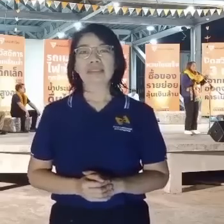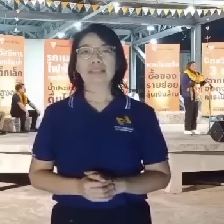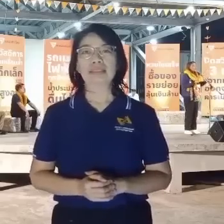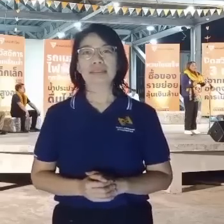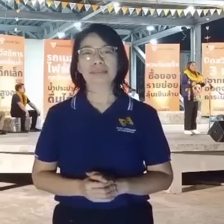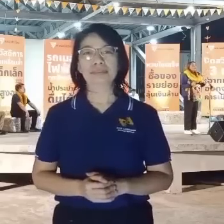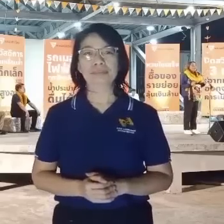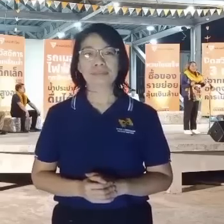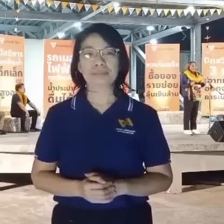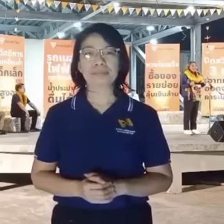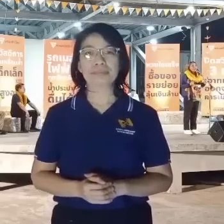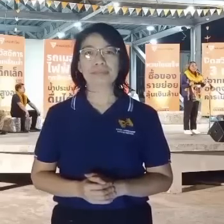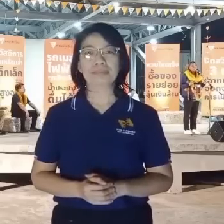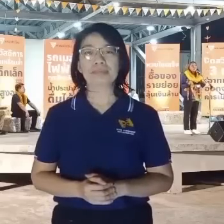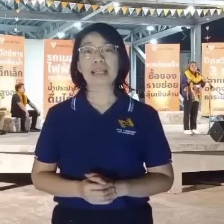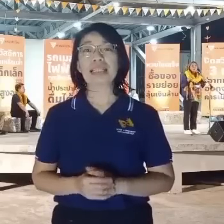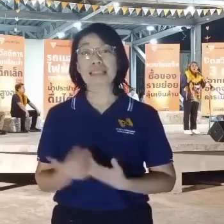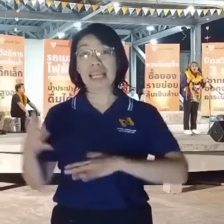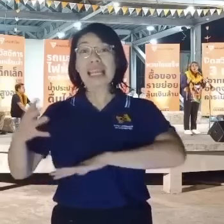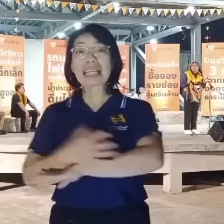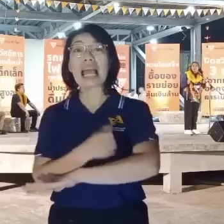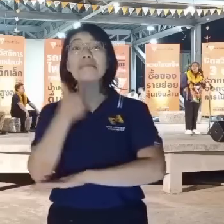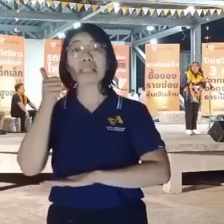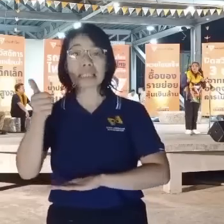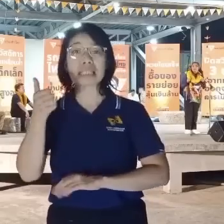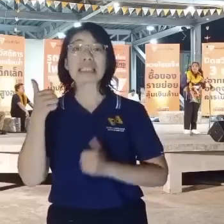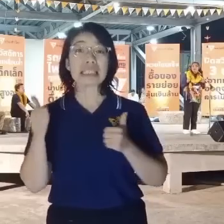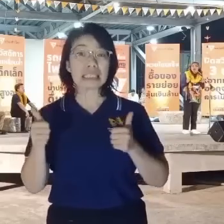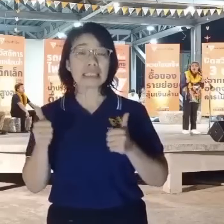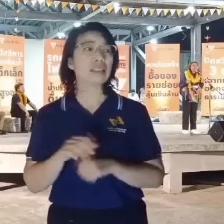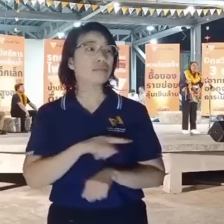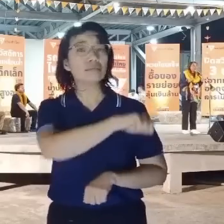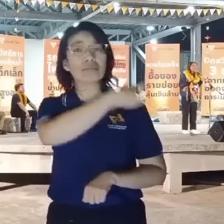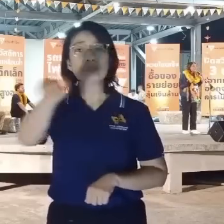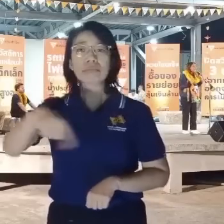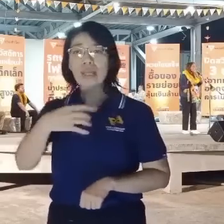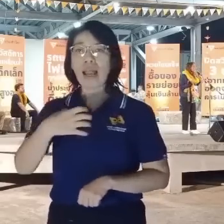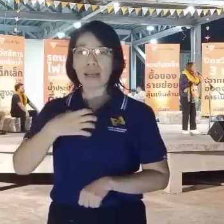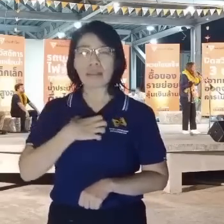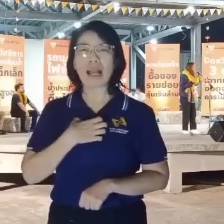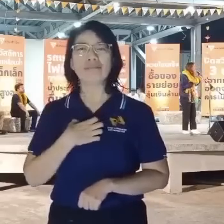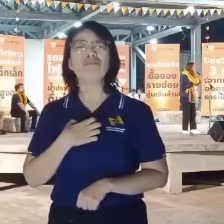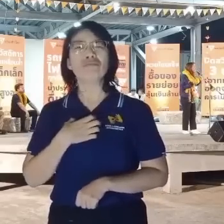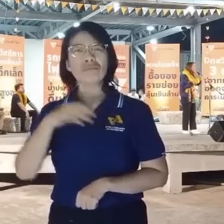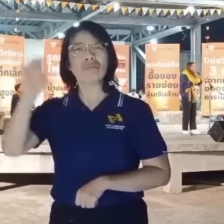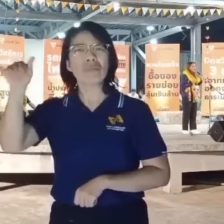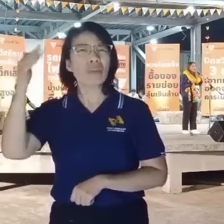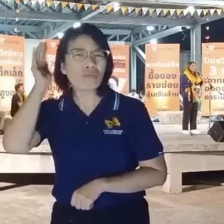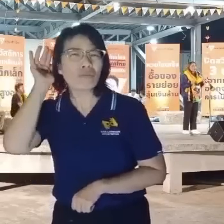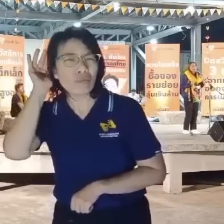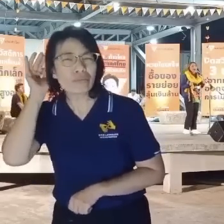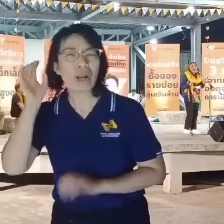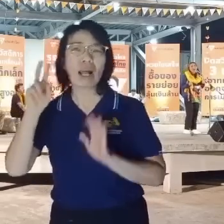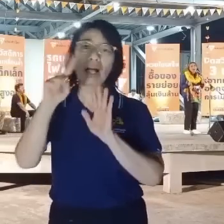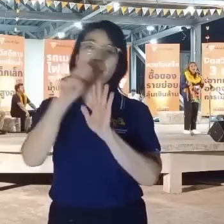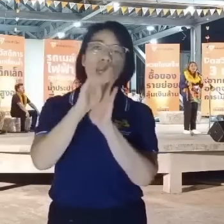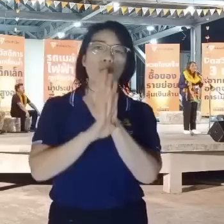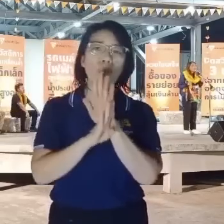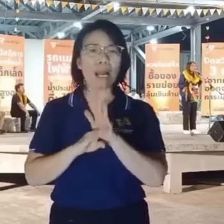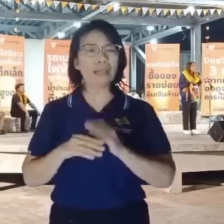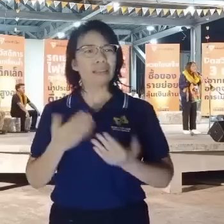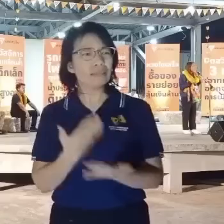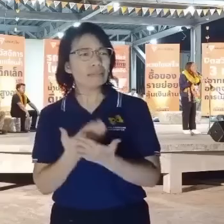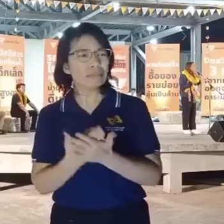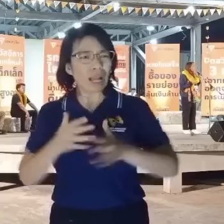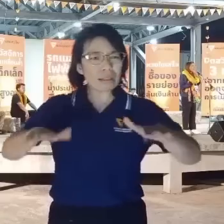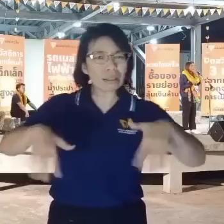จากการเมืองดีทุกคนเรียกร้องอยากที่จะฟังนโยบายเกี่ยวกับปากท้องเพรา